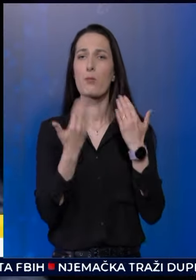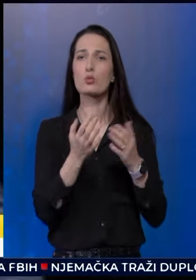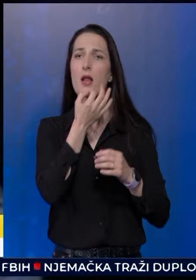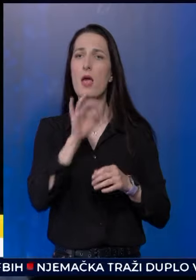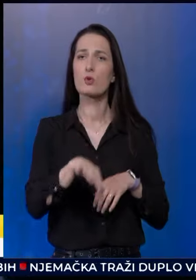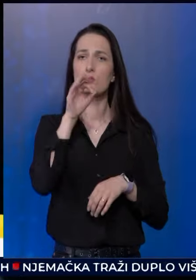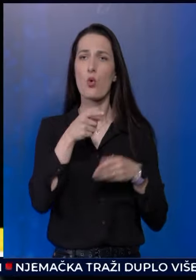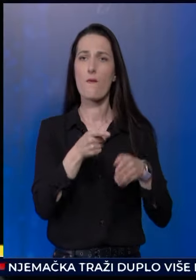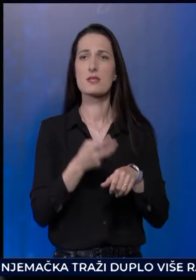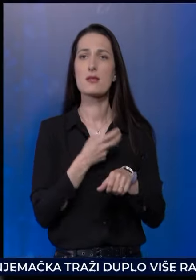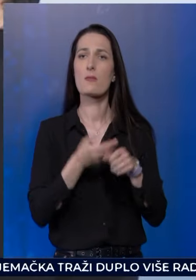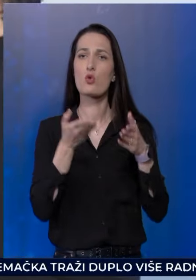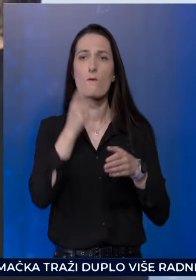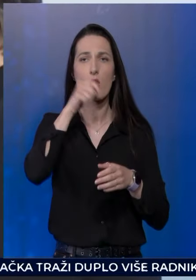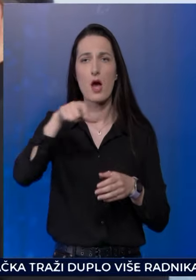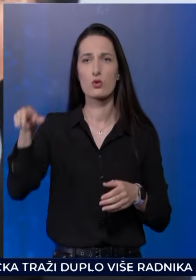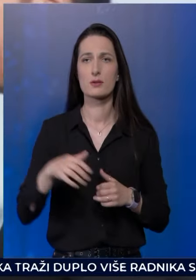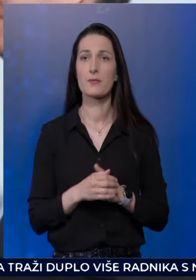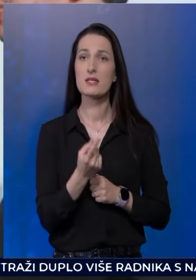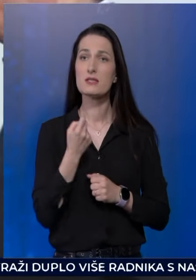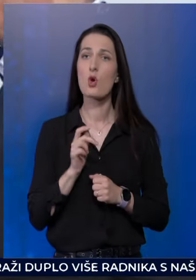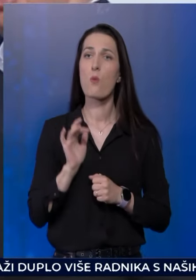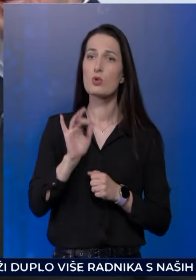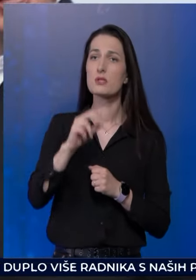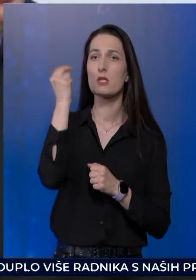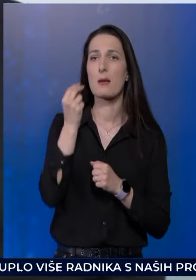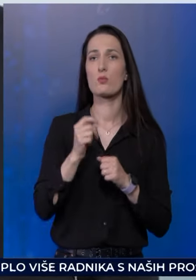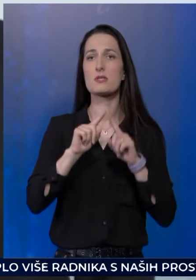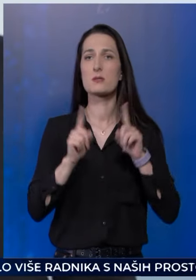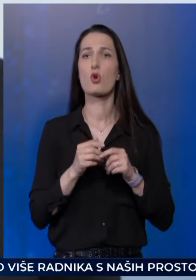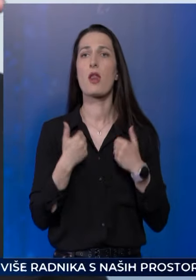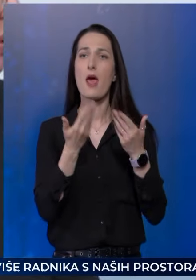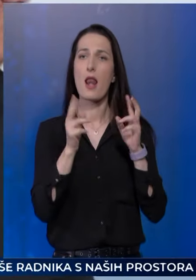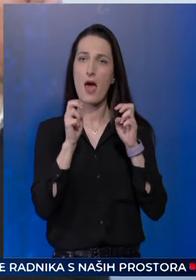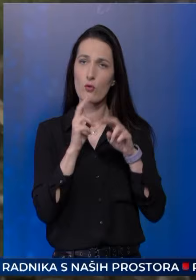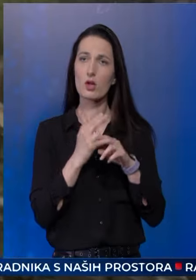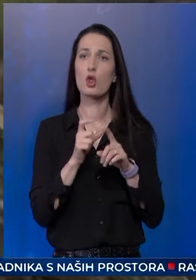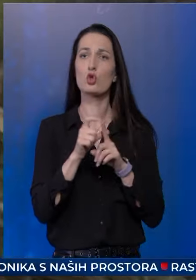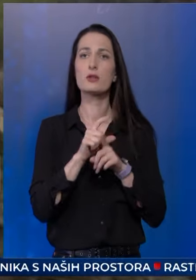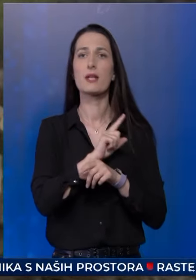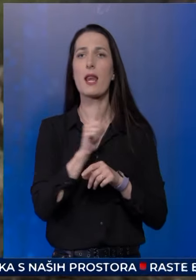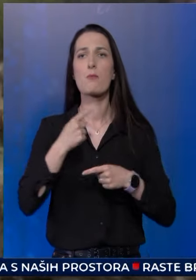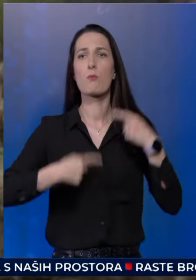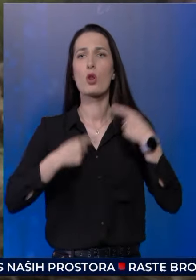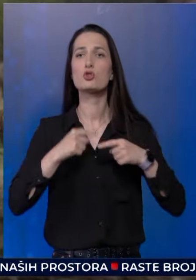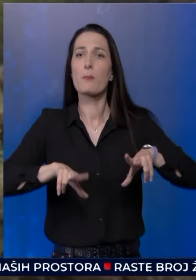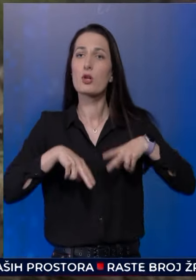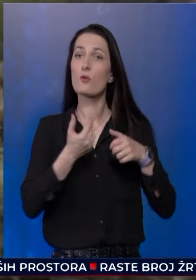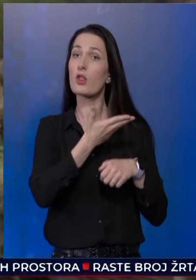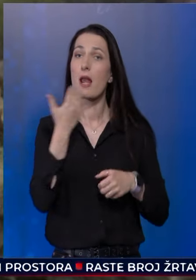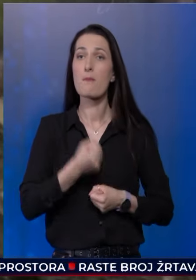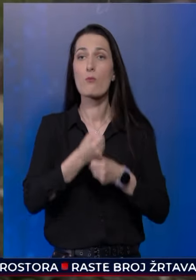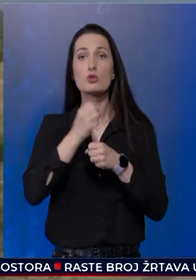izbor ove zemlje i ovog naroda. Iz opozicije u Republici Srpskoj navode da Dodik ne bi politički preživio da nema podršku vlasti iz Srbije,